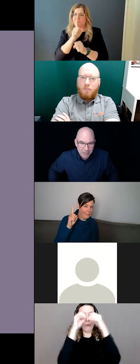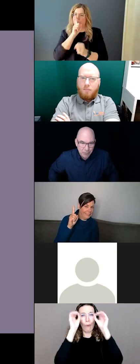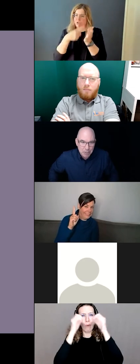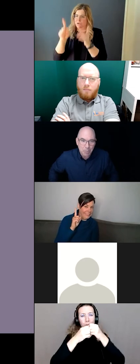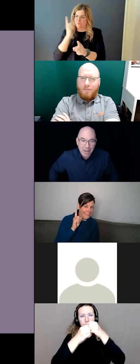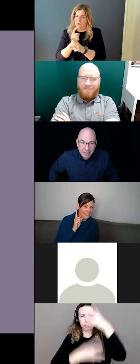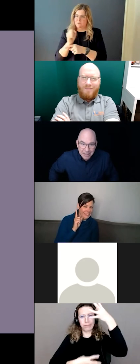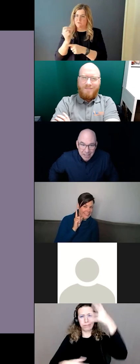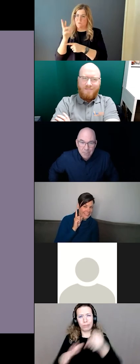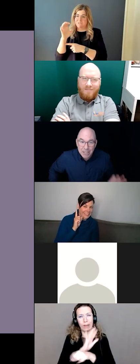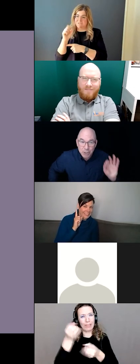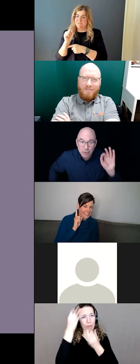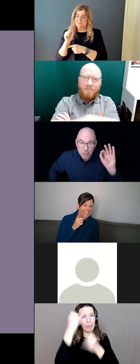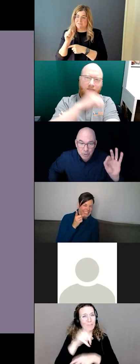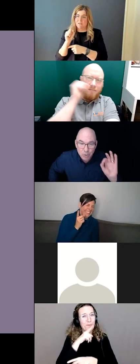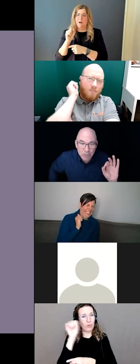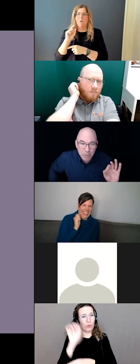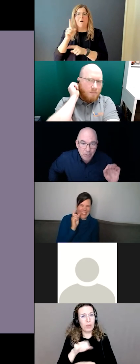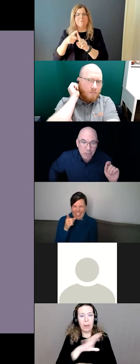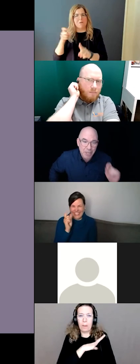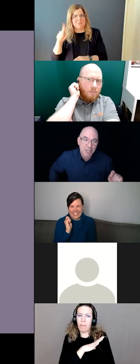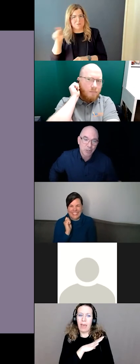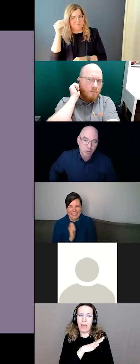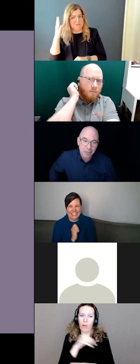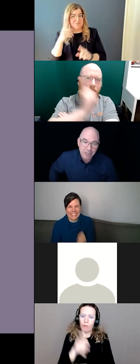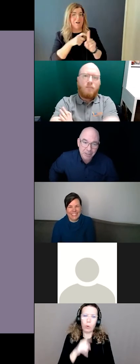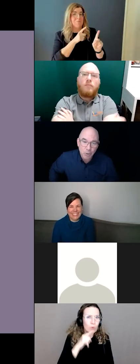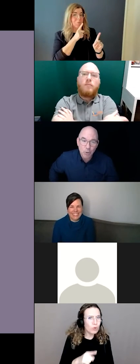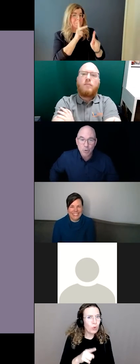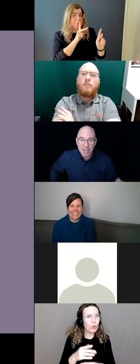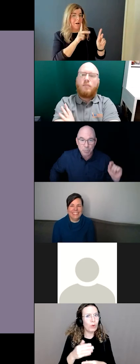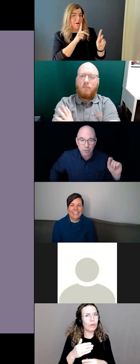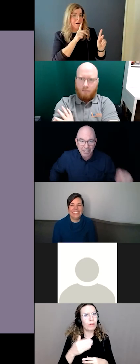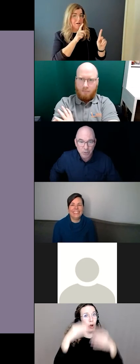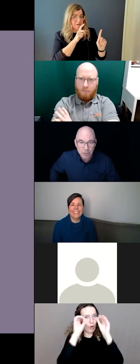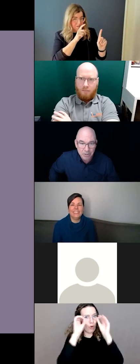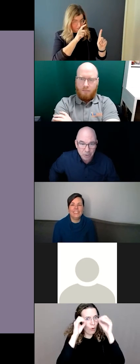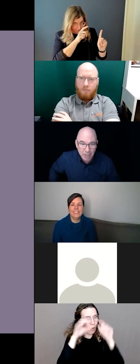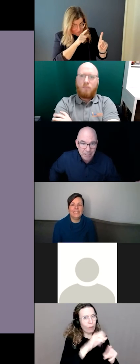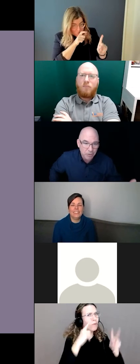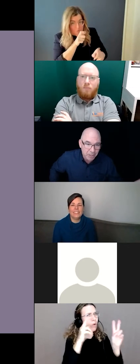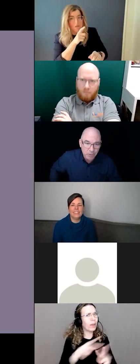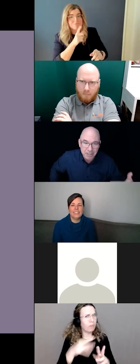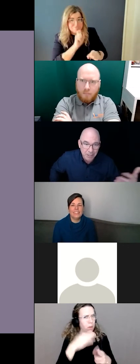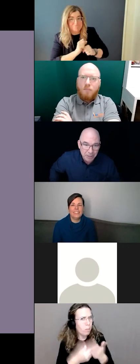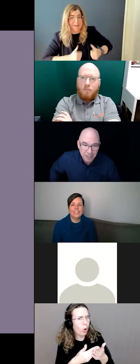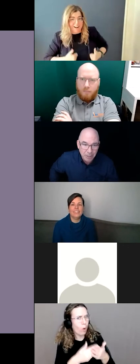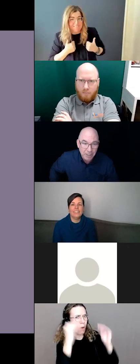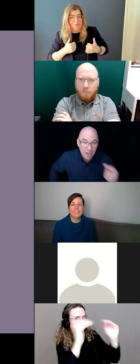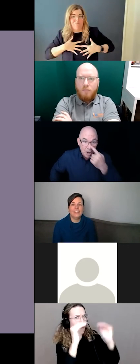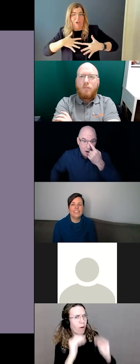mais assure-toi que si tu utilises Google, vérifie tes sources. Qui a fourni cette